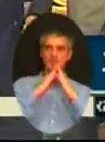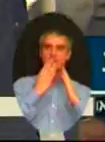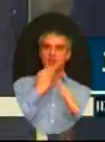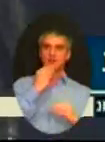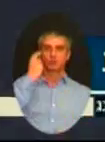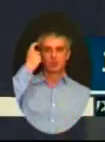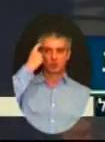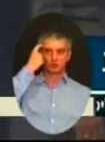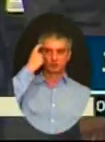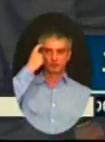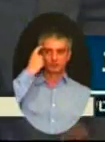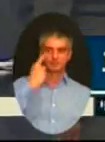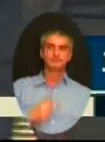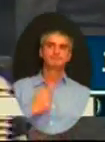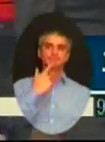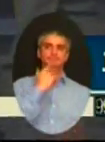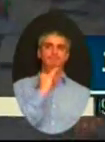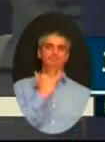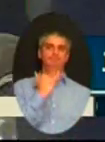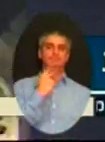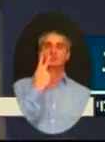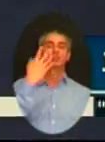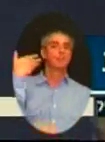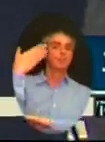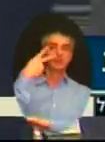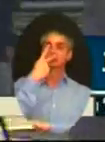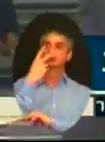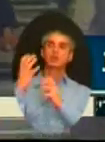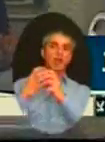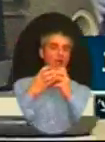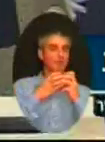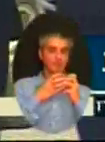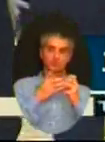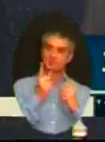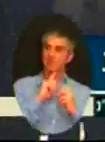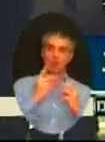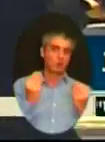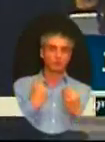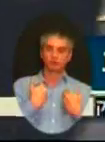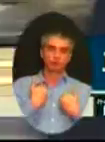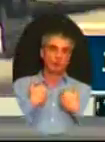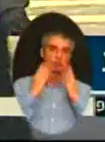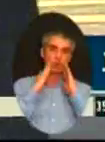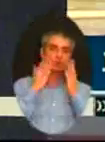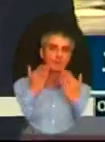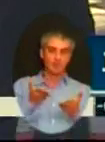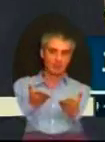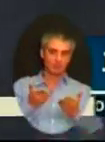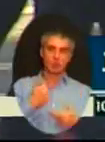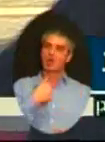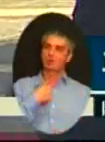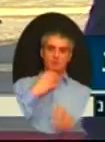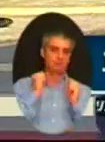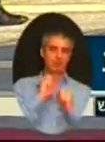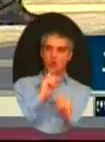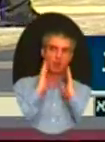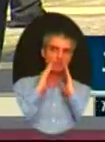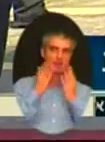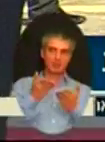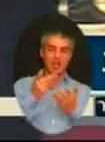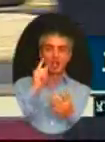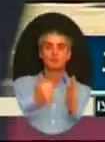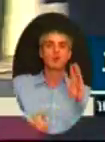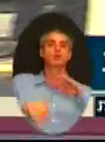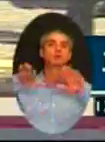היהודי חושבים. בהחלט, שתי מדינות לשני עמים הם בהחלט לא משהו שאנחנו מאמינים בו. אני בוודאי לא מאמינה. גם